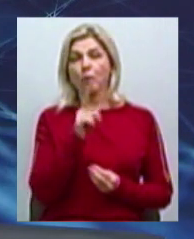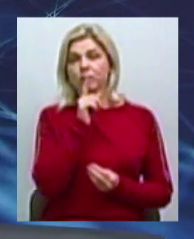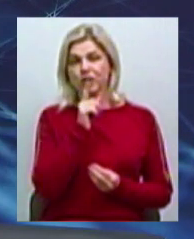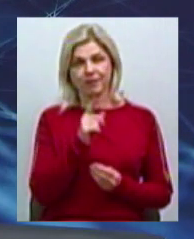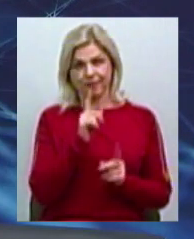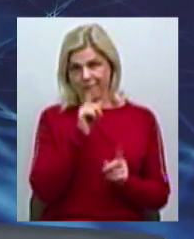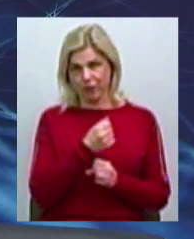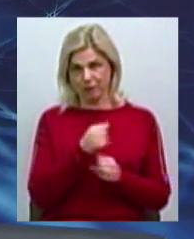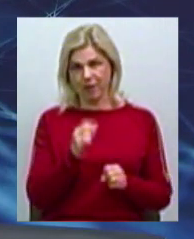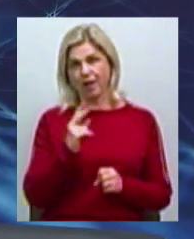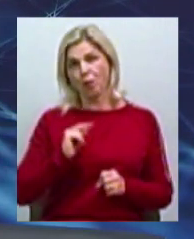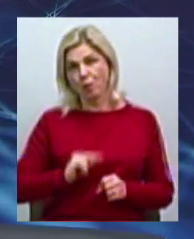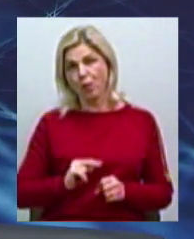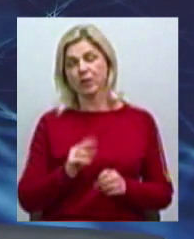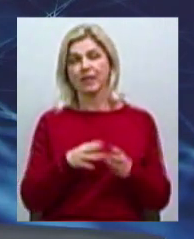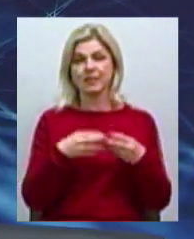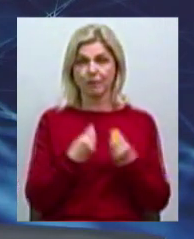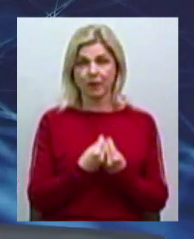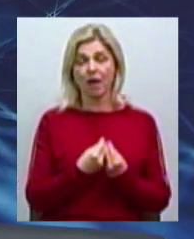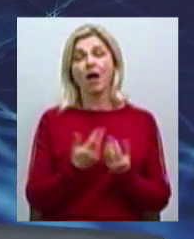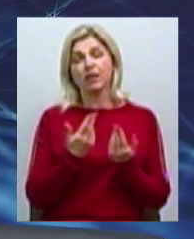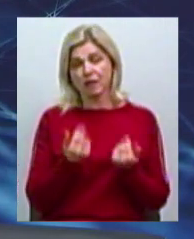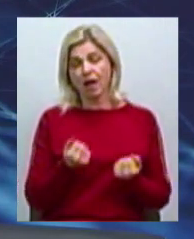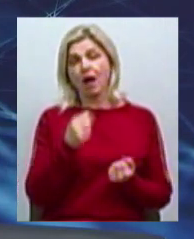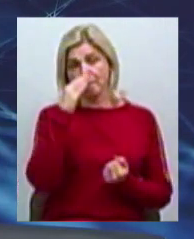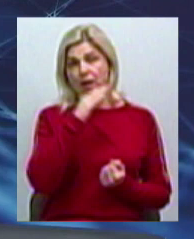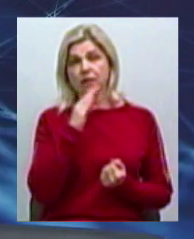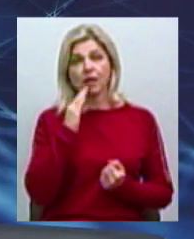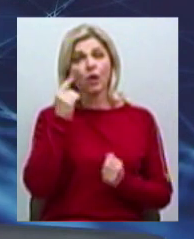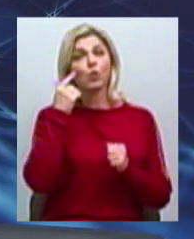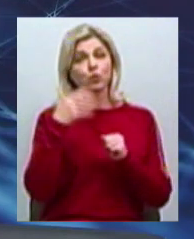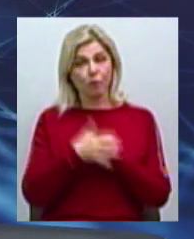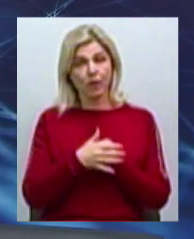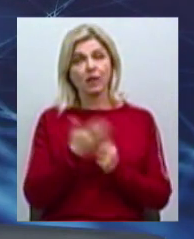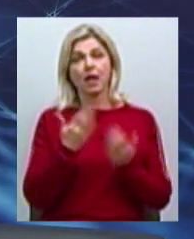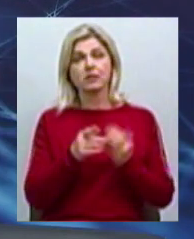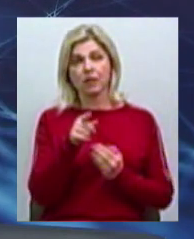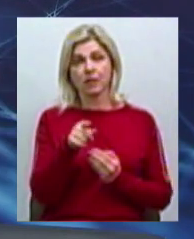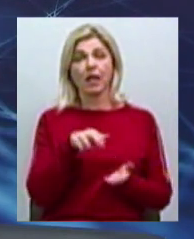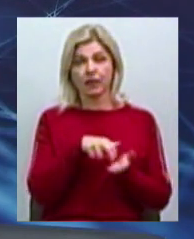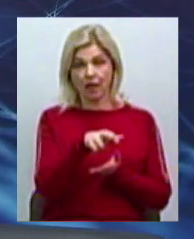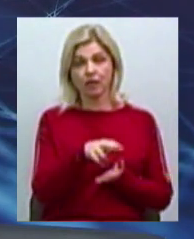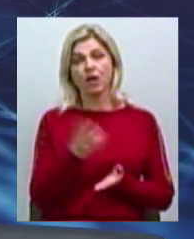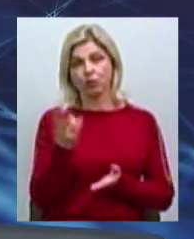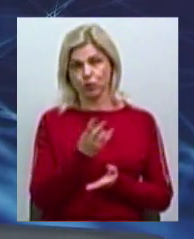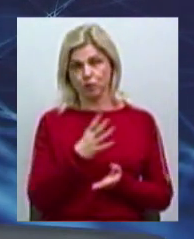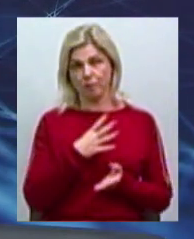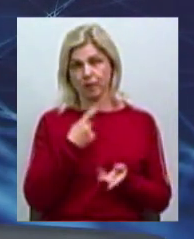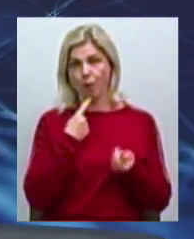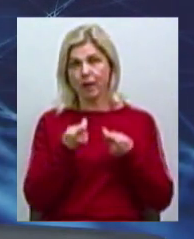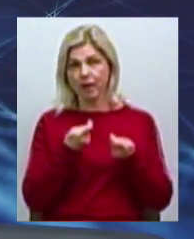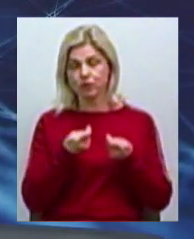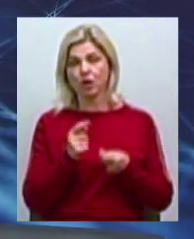Звичайно. Ну, батьки розуміли і говорили, ну, якщо вже ти йдеш, то будь обережна. Бо питання